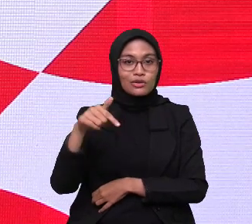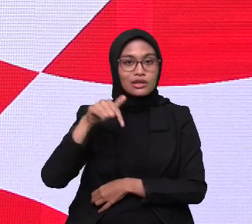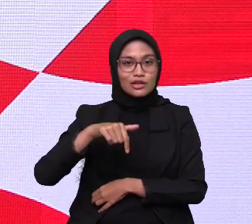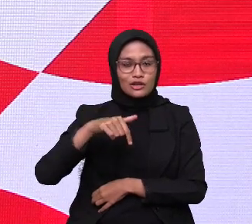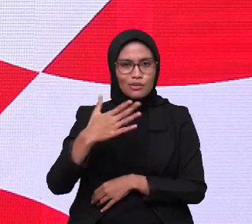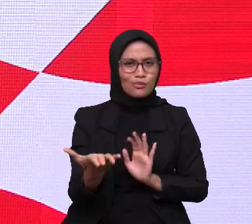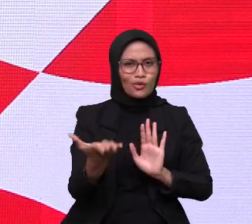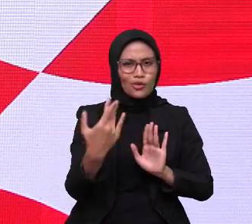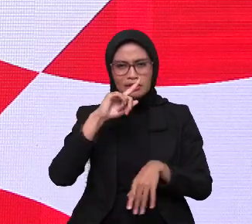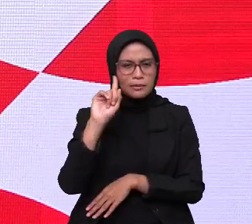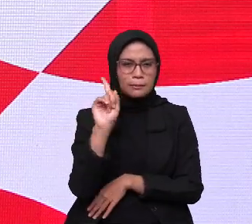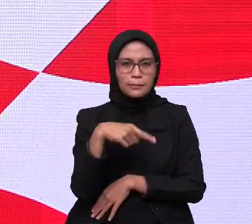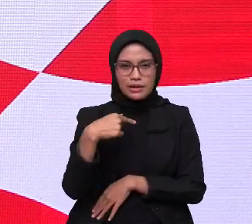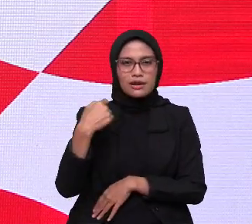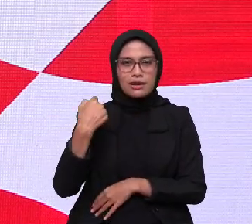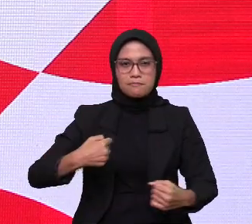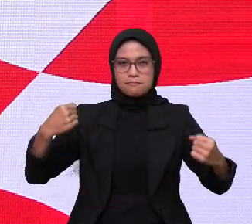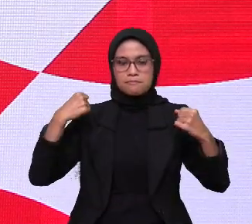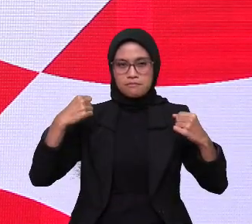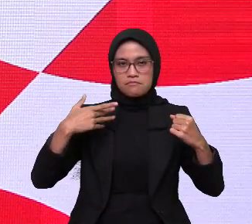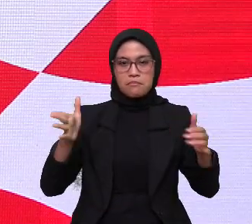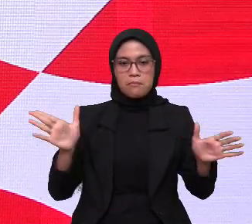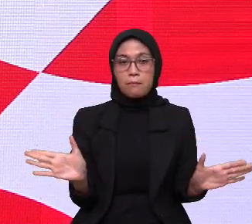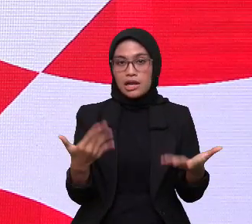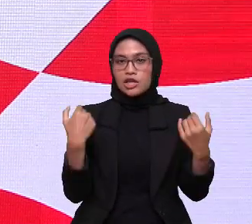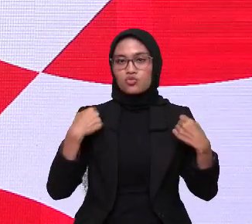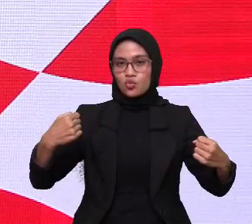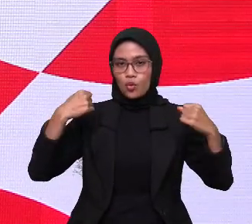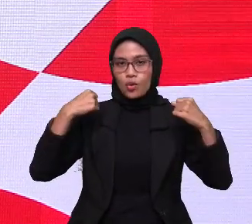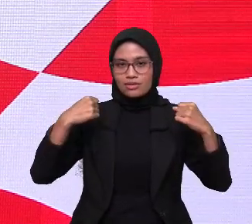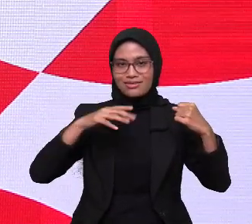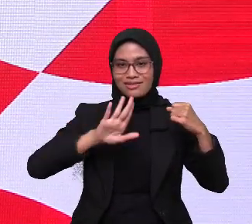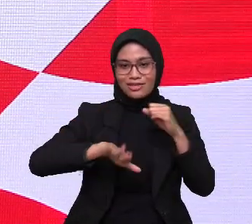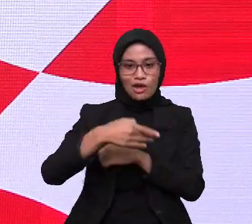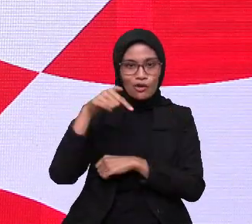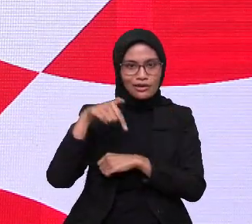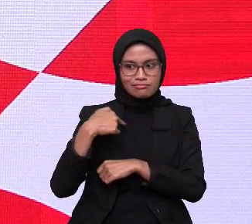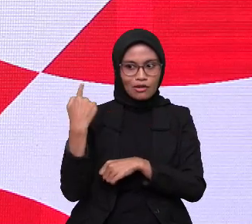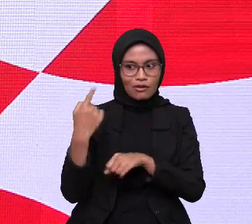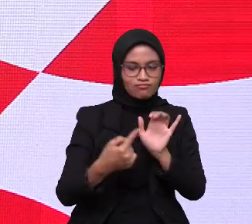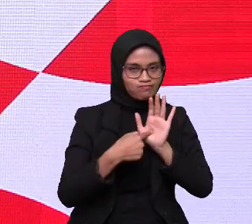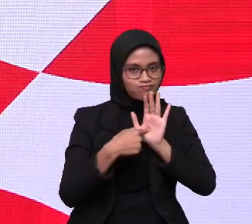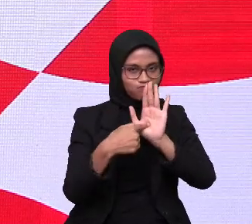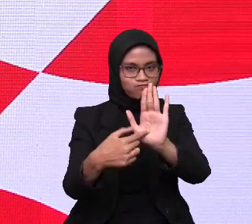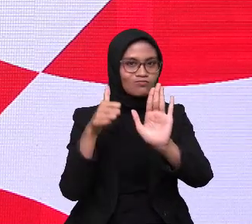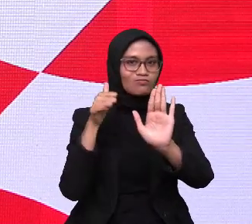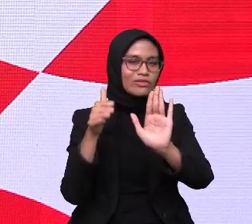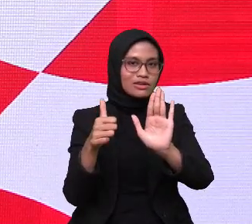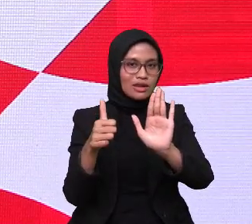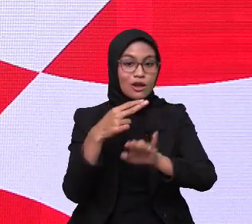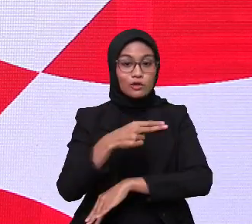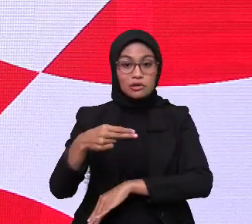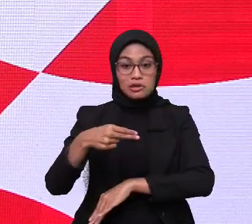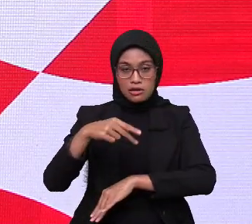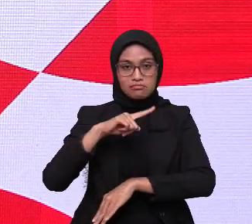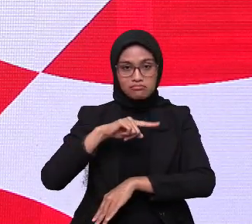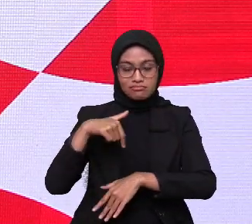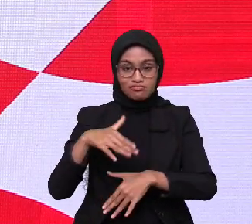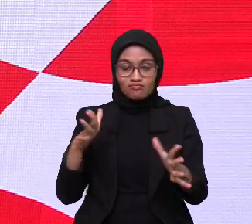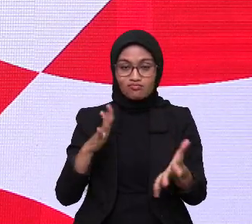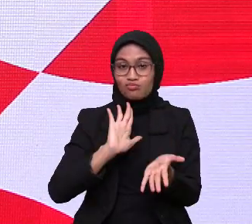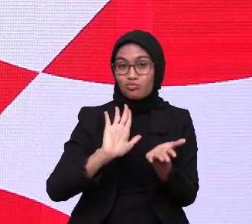cepat bangkit lebih kuat di tahun ini kita berhasil membuktikan bahwa Indonesia telah pulih lebih cepat